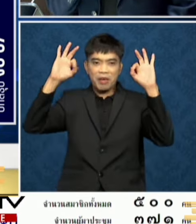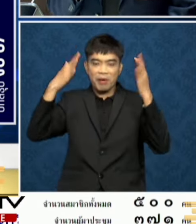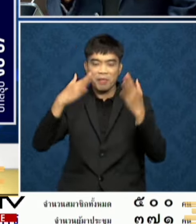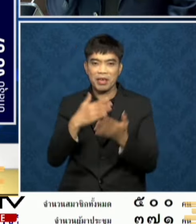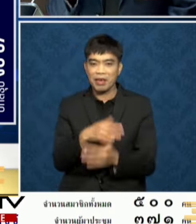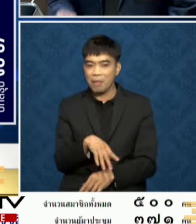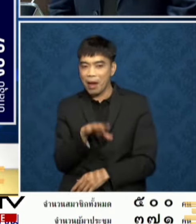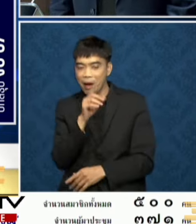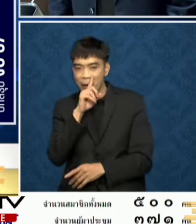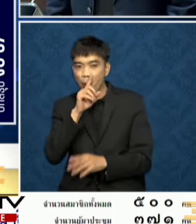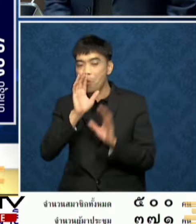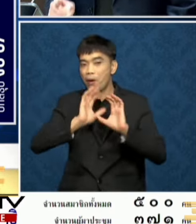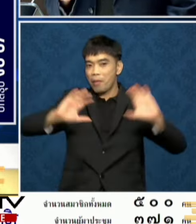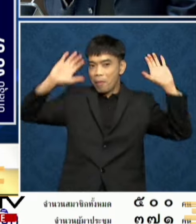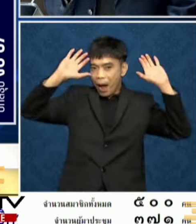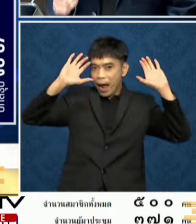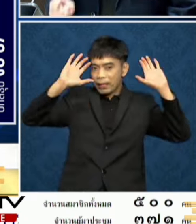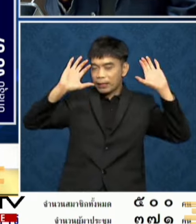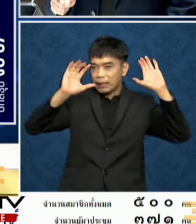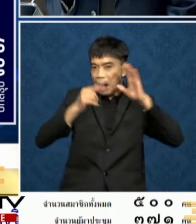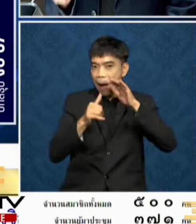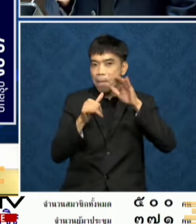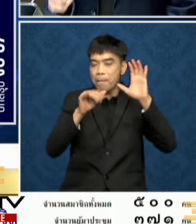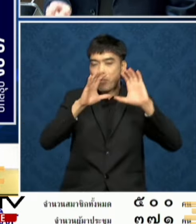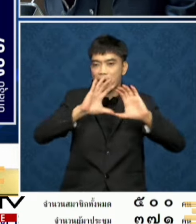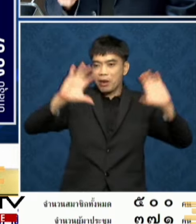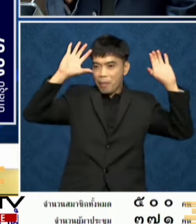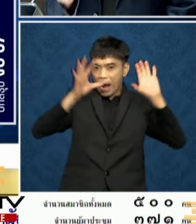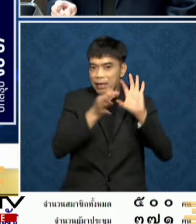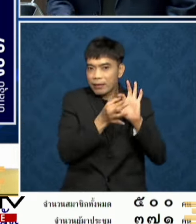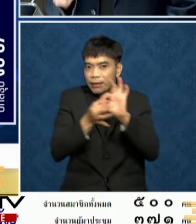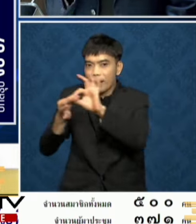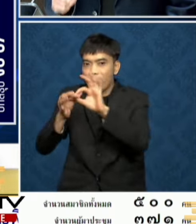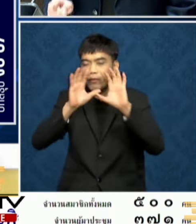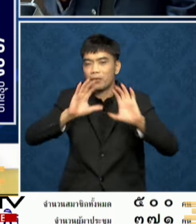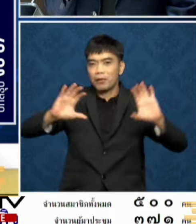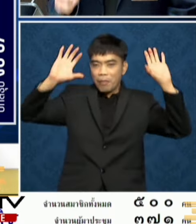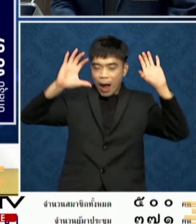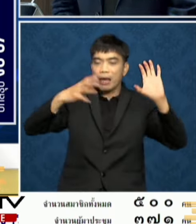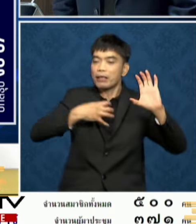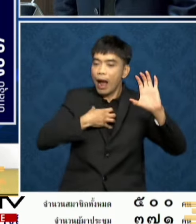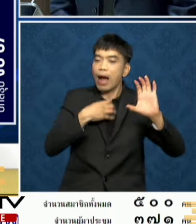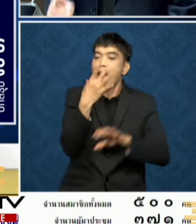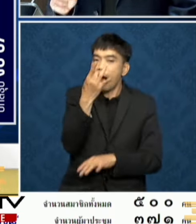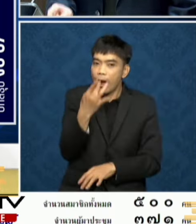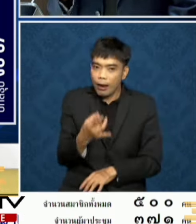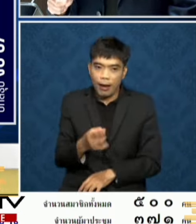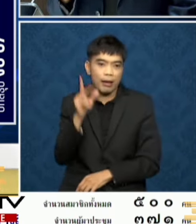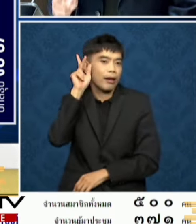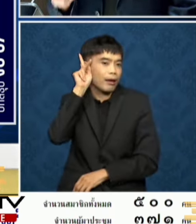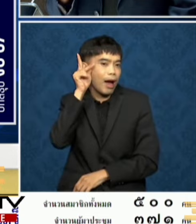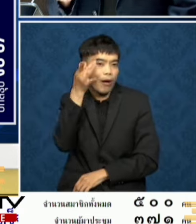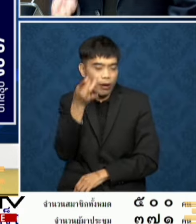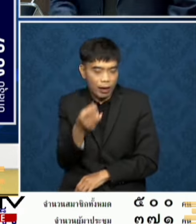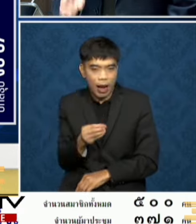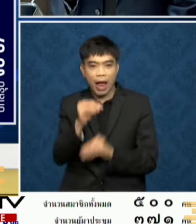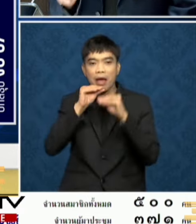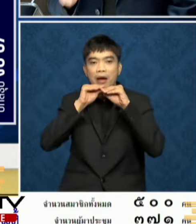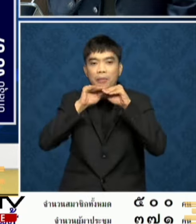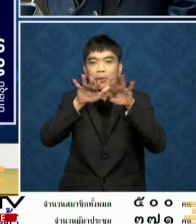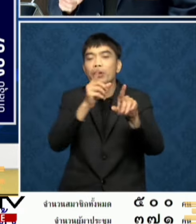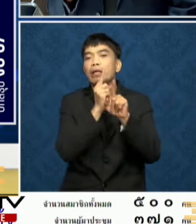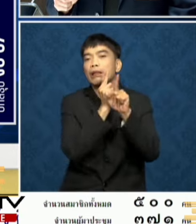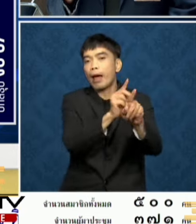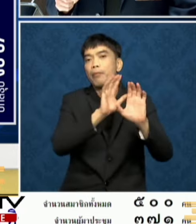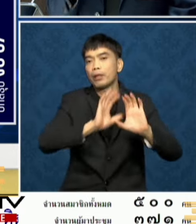ป็นแค่เครื่องมือของรัฐในการผูกขาดความจริงแบบที่รัฐอยากให้ประชาชนรู้และปกปิดความจริง